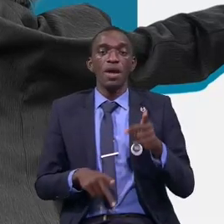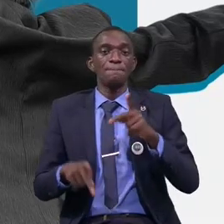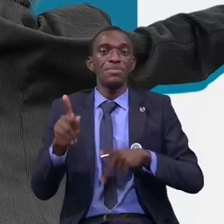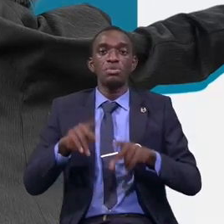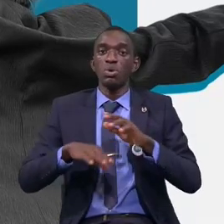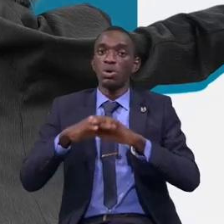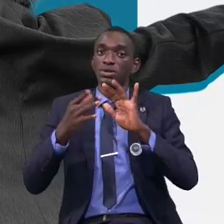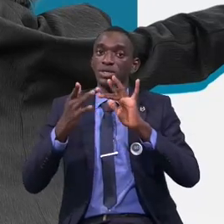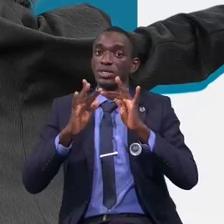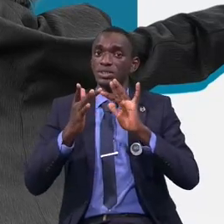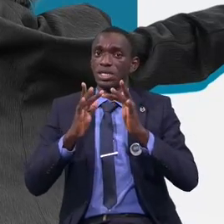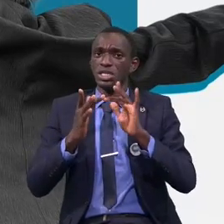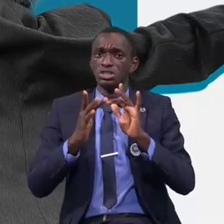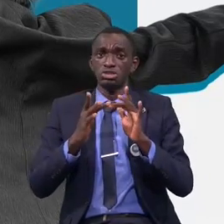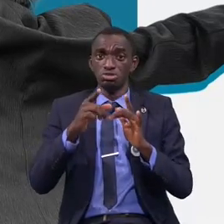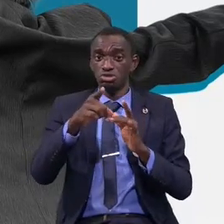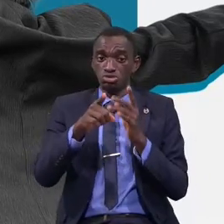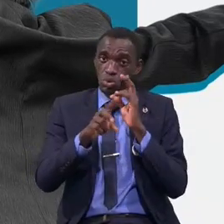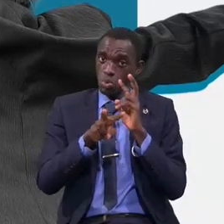Maintenant, vous qui êtes en ligne,